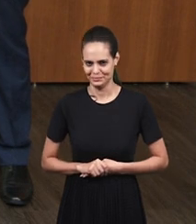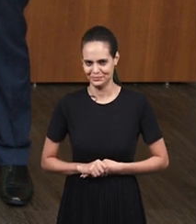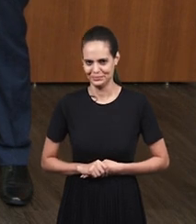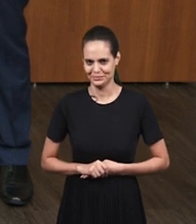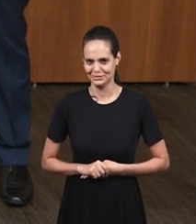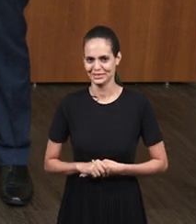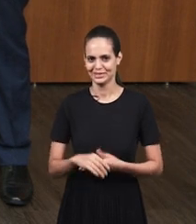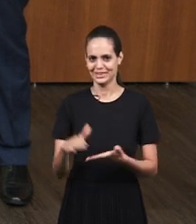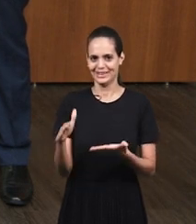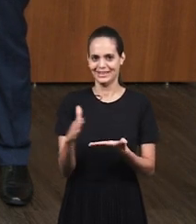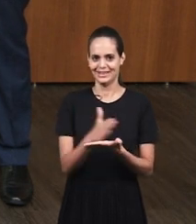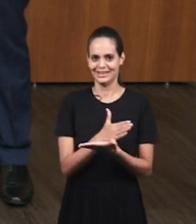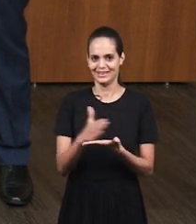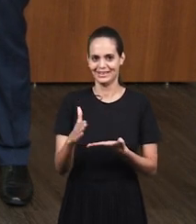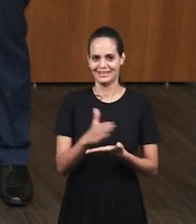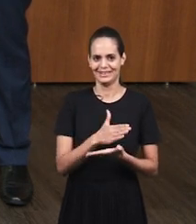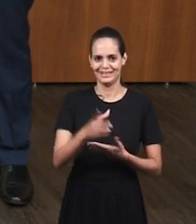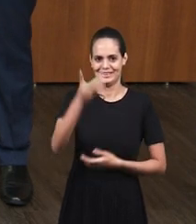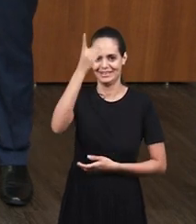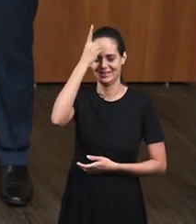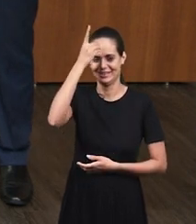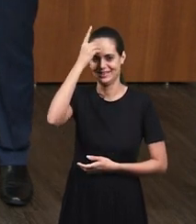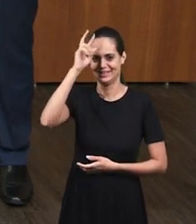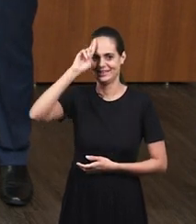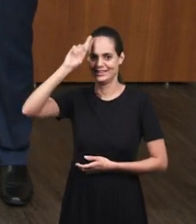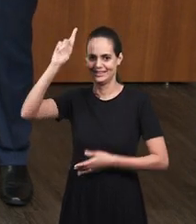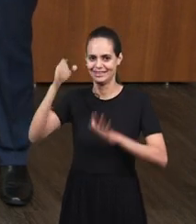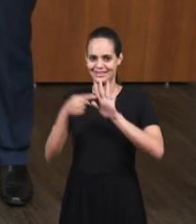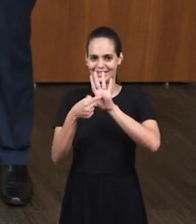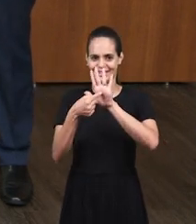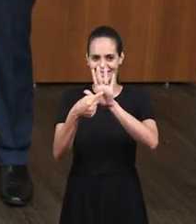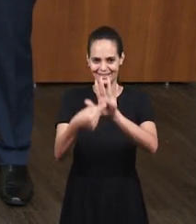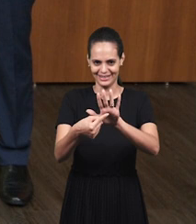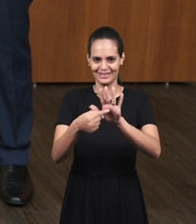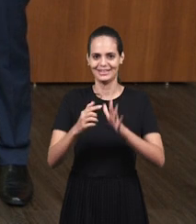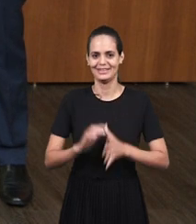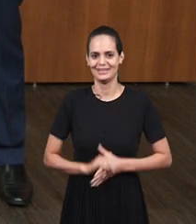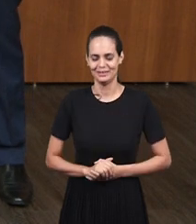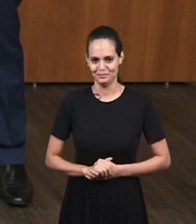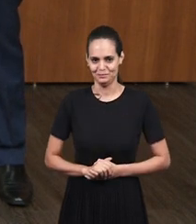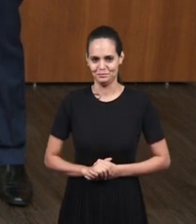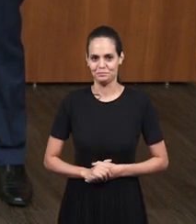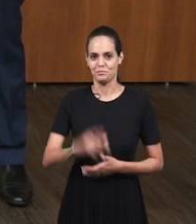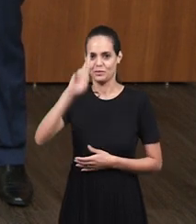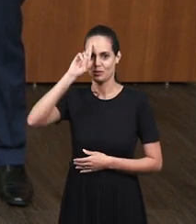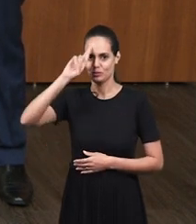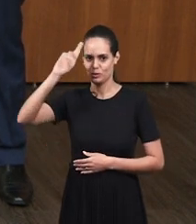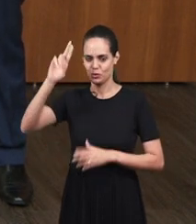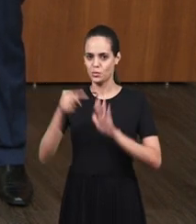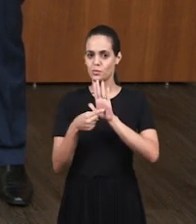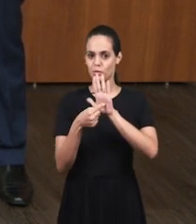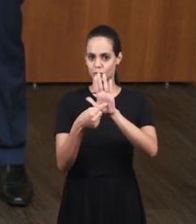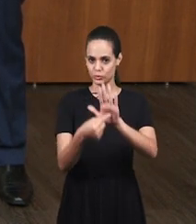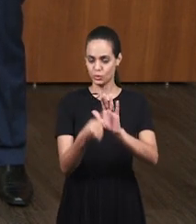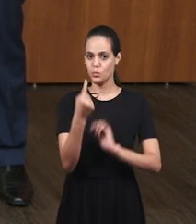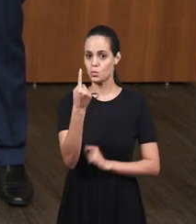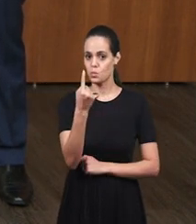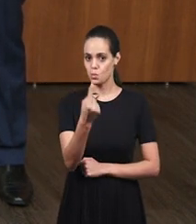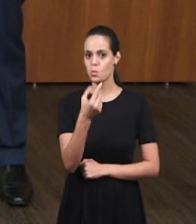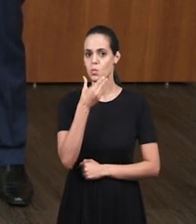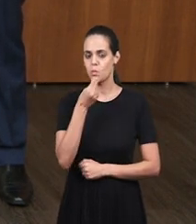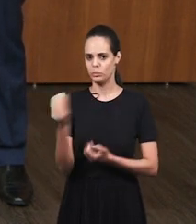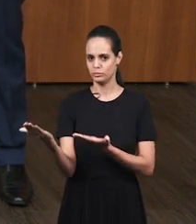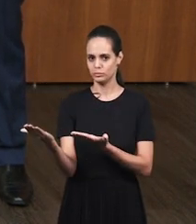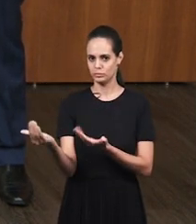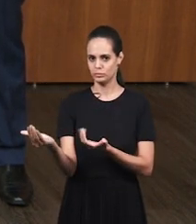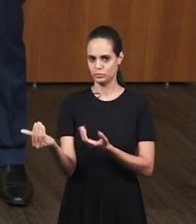va demander beaucoup d'autres semaines, n'est-ce pas? Certainement, pasteur. Nous allons transmettre quelques dons spirituels que